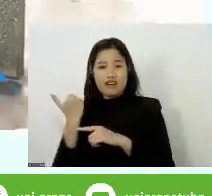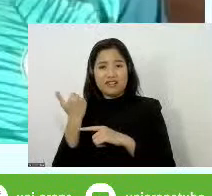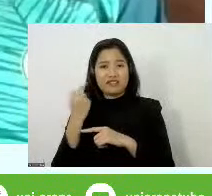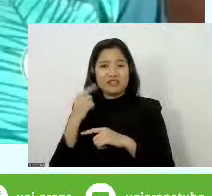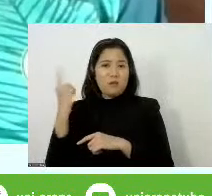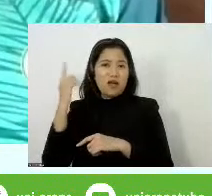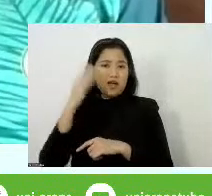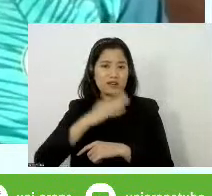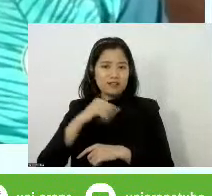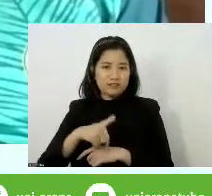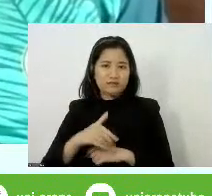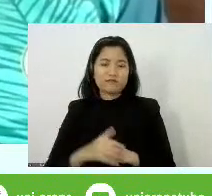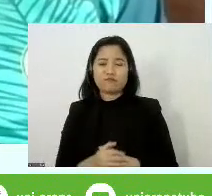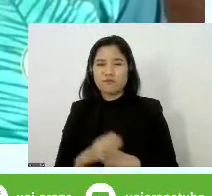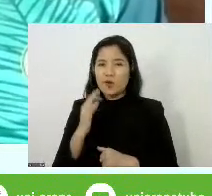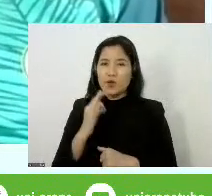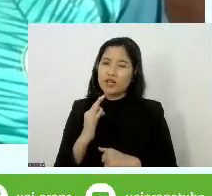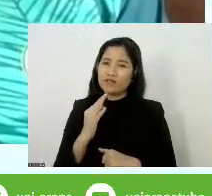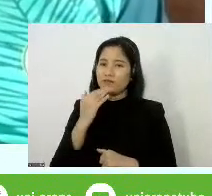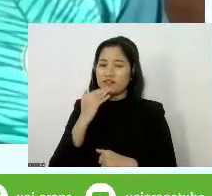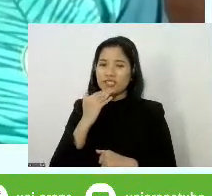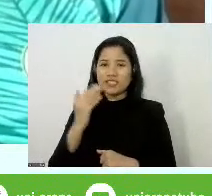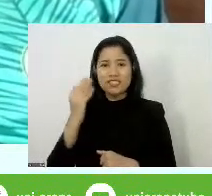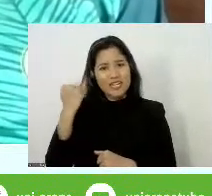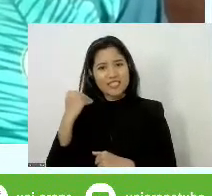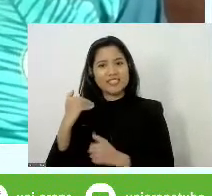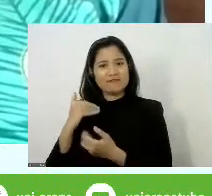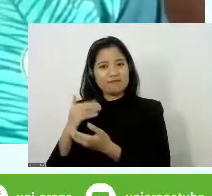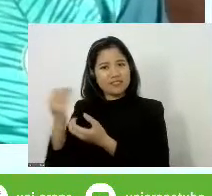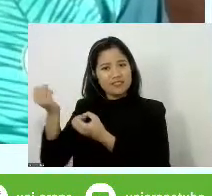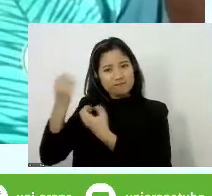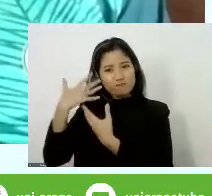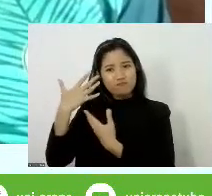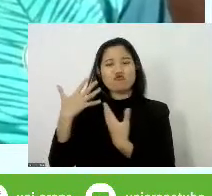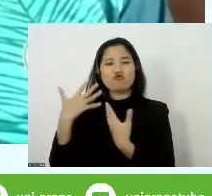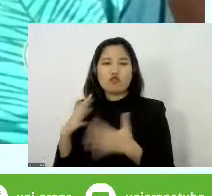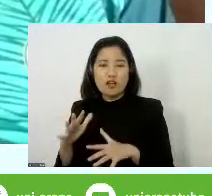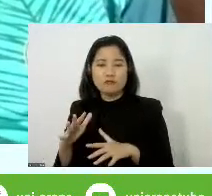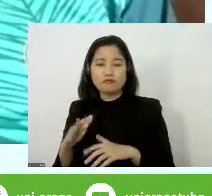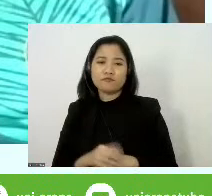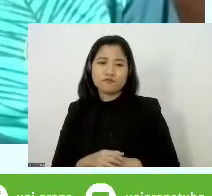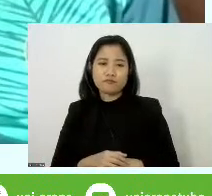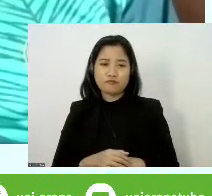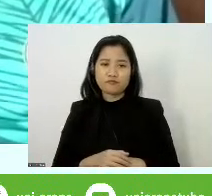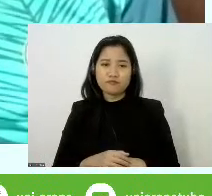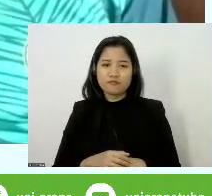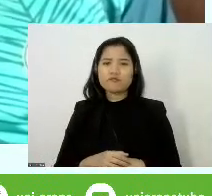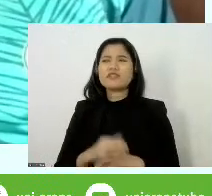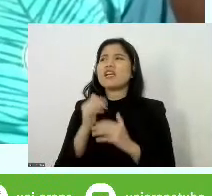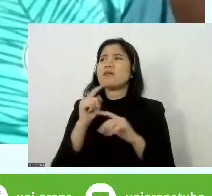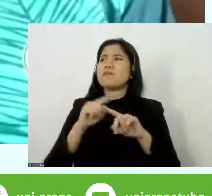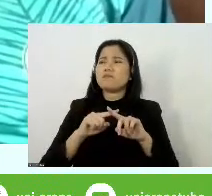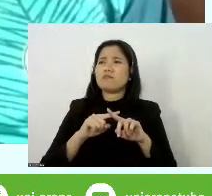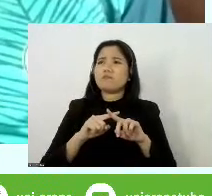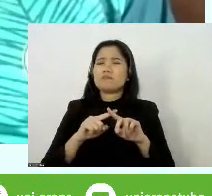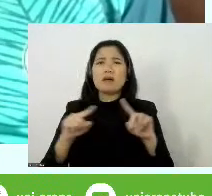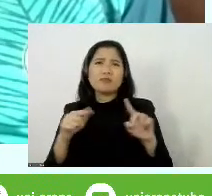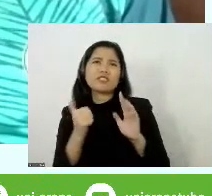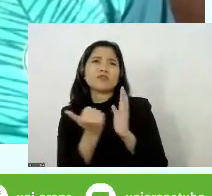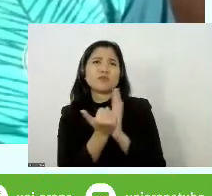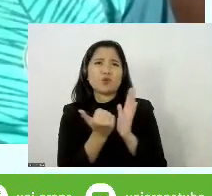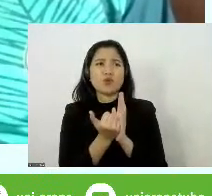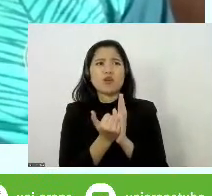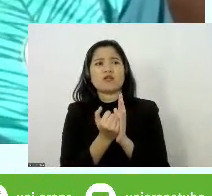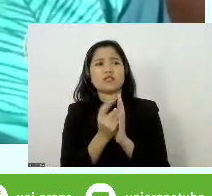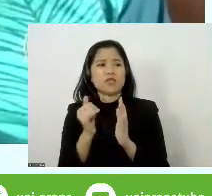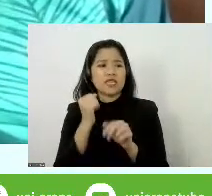Baik Om Terima kasih banyak misteri udah disiarin kegiatan Tapi berarti sebenarnya kita nggak usah gengsi emas bedanya apapun udah